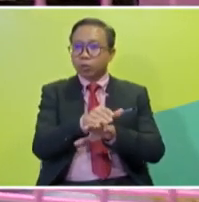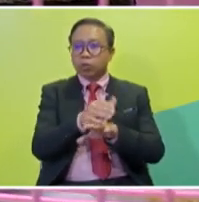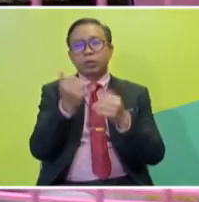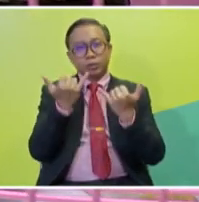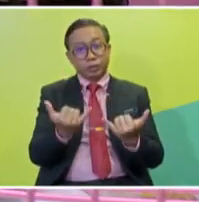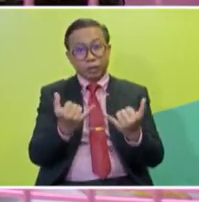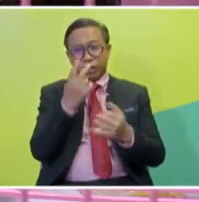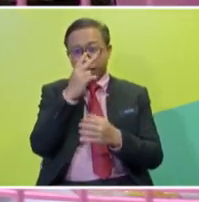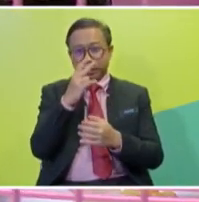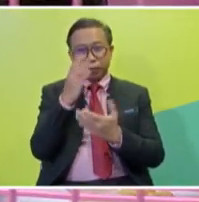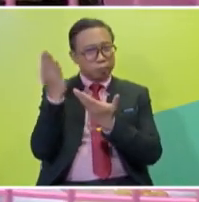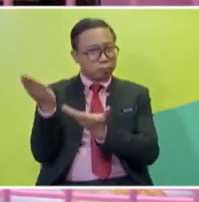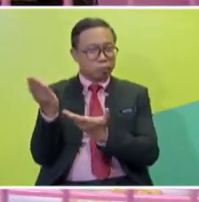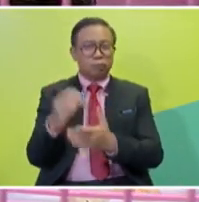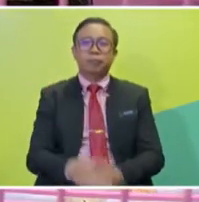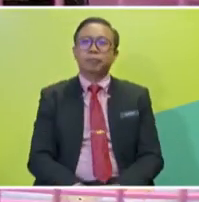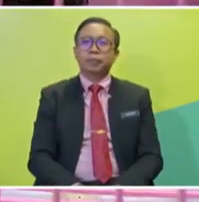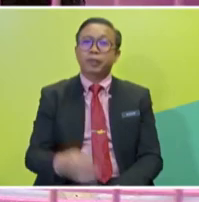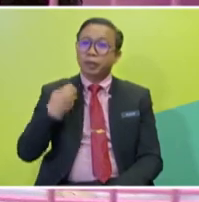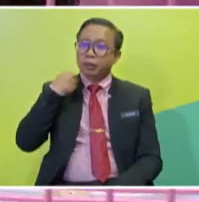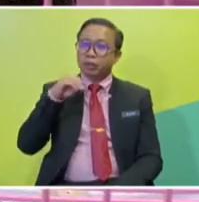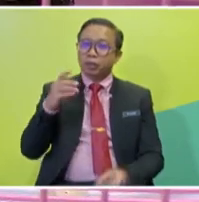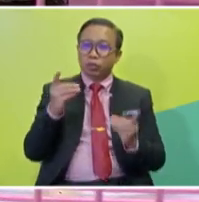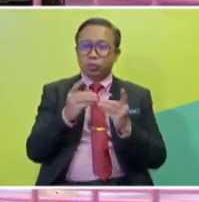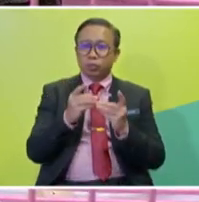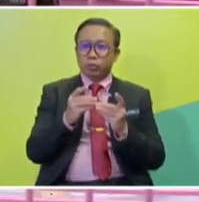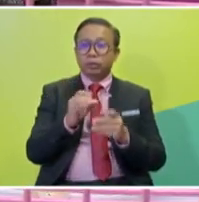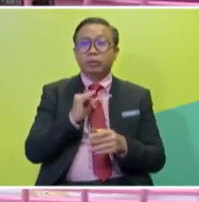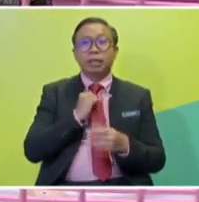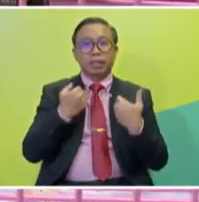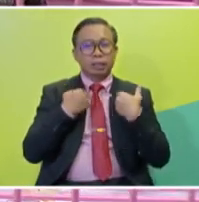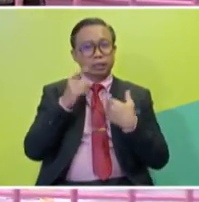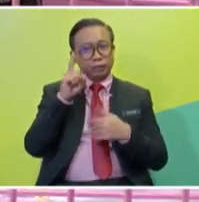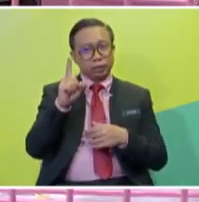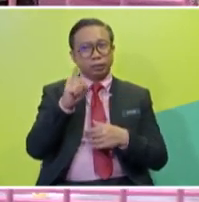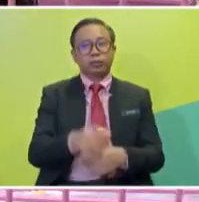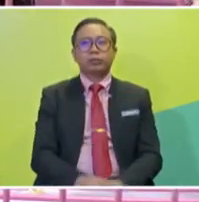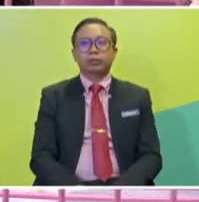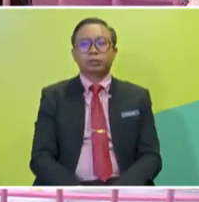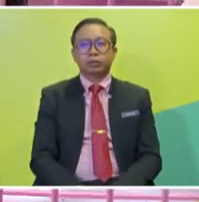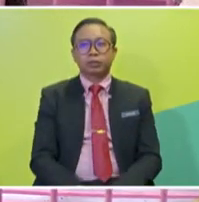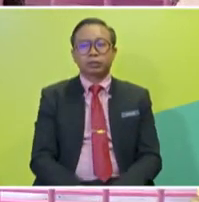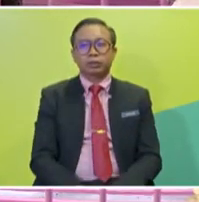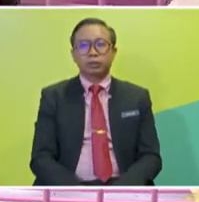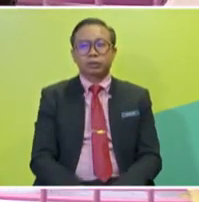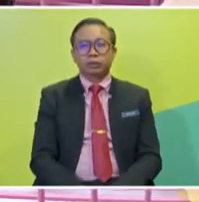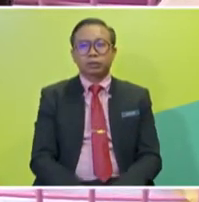sekarang mereka jumpa dua dan saya punya satu yang sulung yang besar tuh